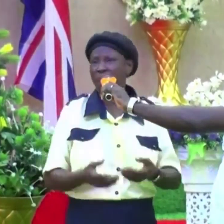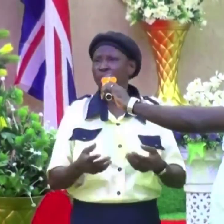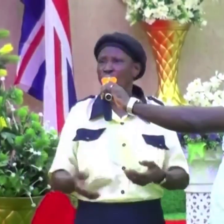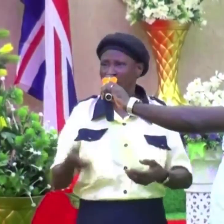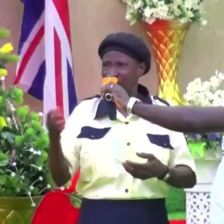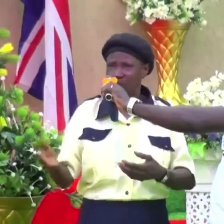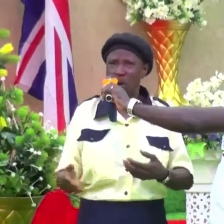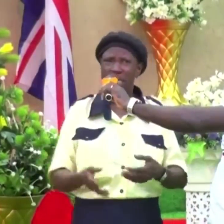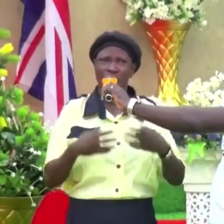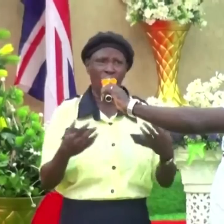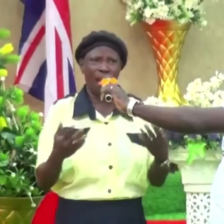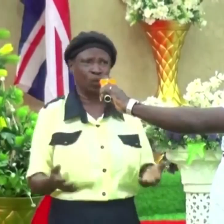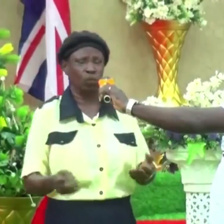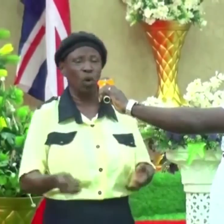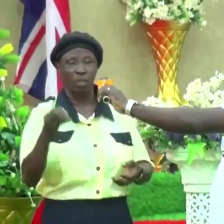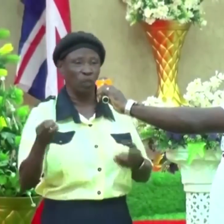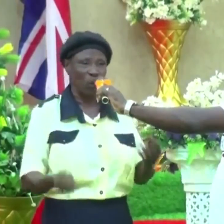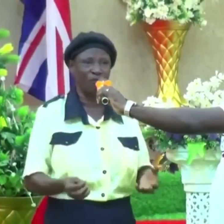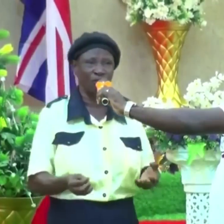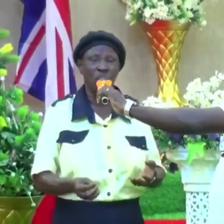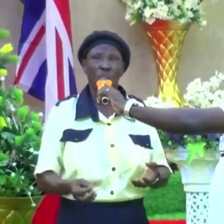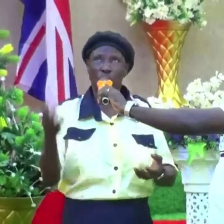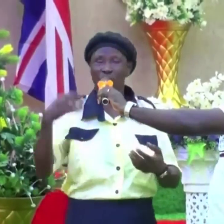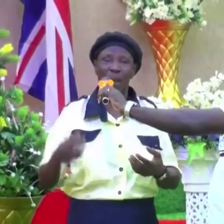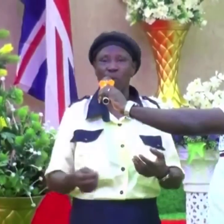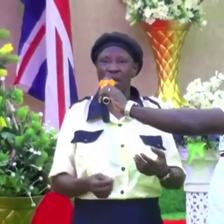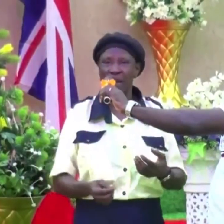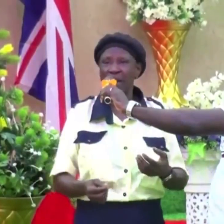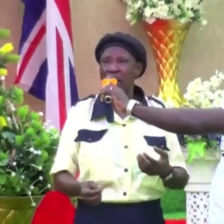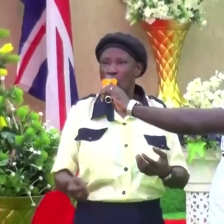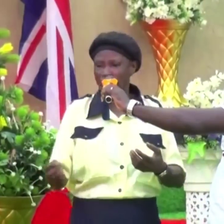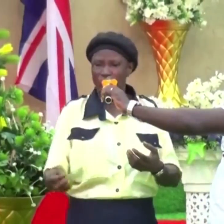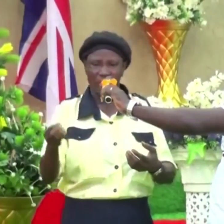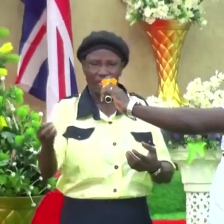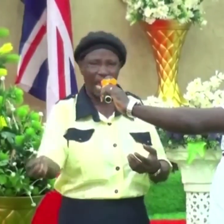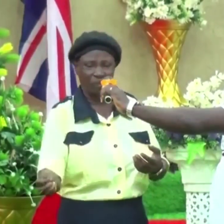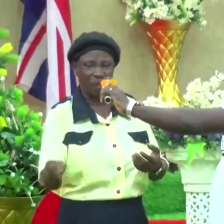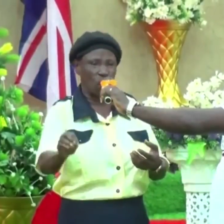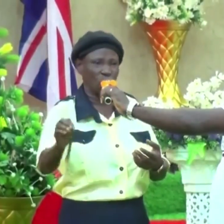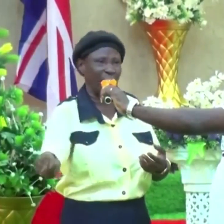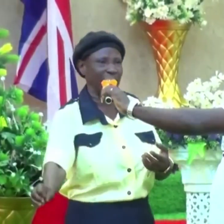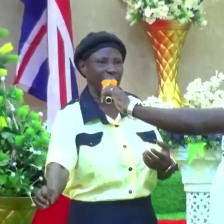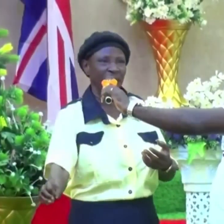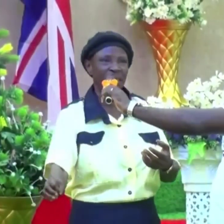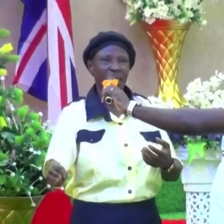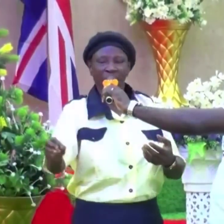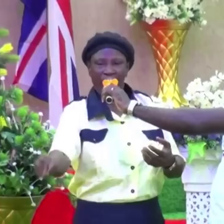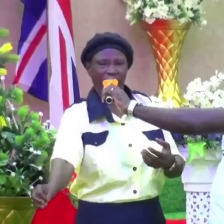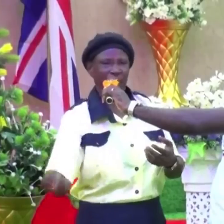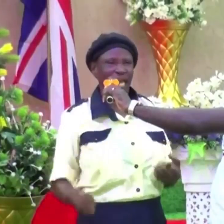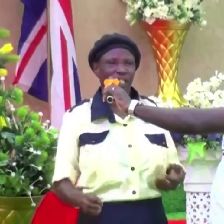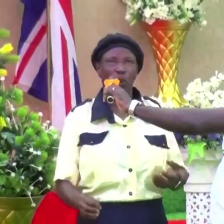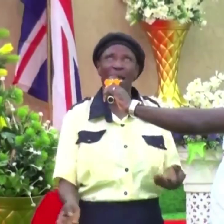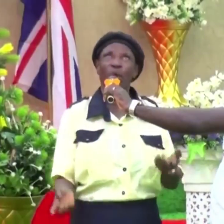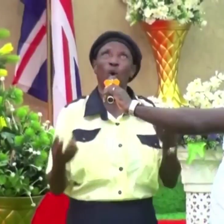mọ bẹ̀. Ó ṣẹlẹ̀ pé ó ní àwọn wá sùn nígbà òdi bíi 12 ó ní abá múná dé ó ní bó ń ṣe ṣáàjì pé kó ń ṣáàjì